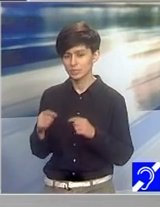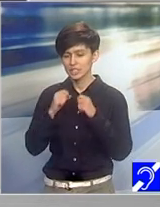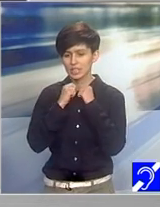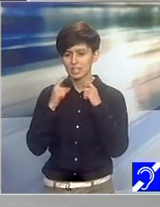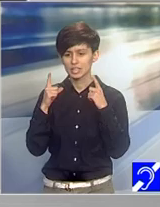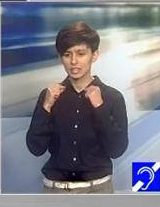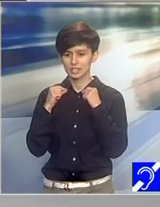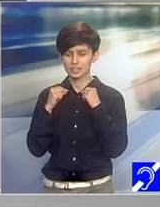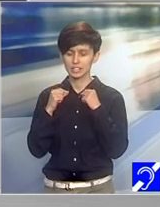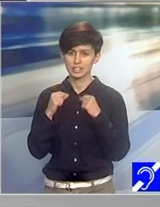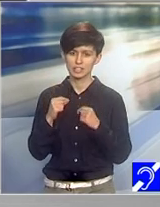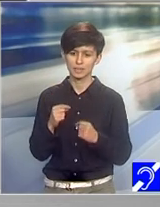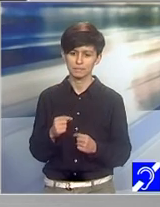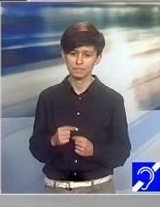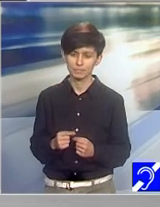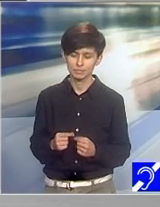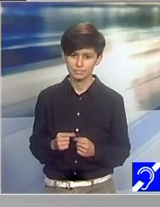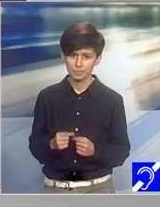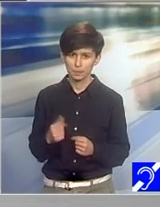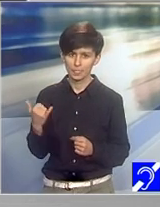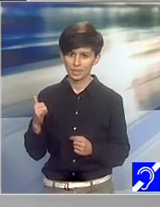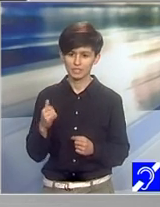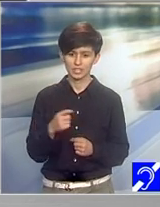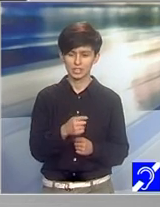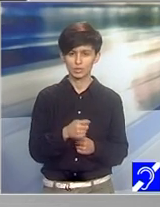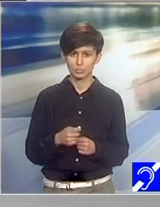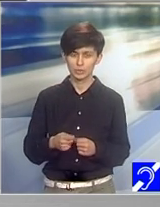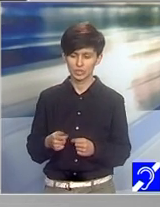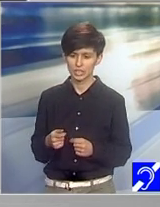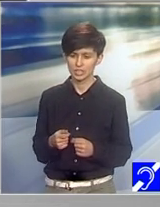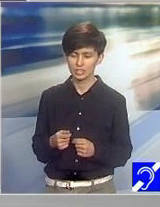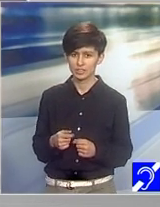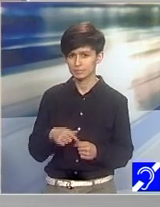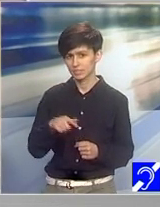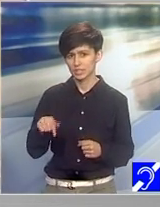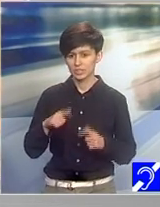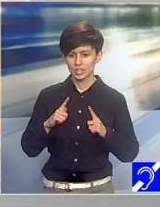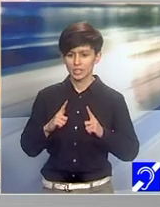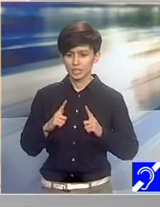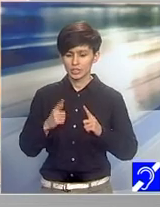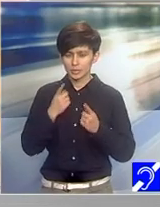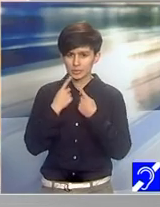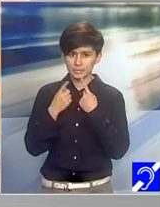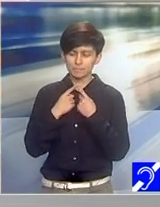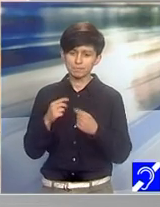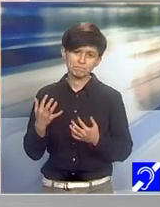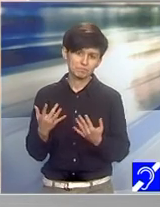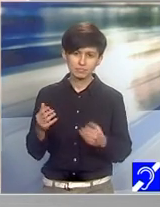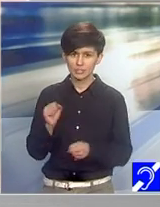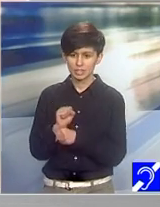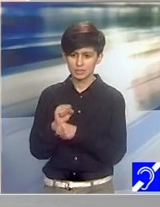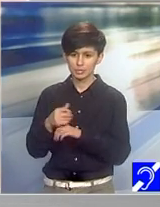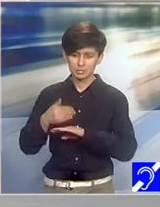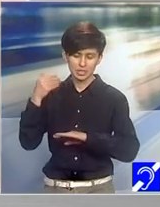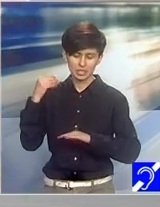da. Vin grădinițe cu proiecte. Îi așteptăm, discutăm cu o săptămână, două înainte. Îi